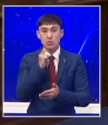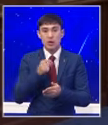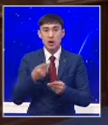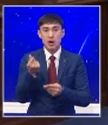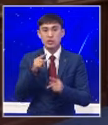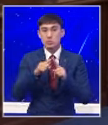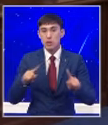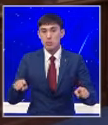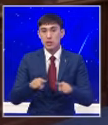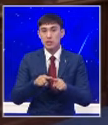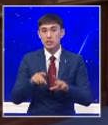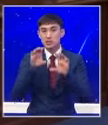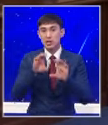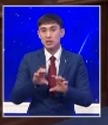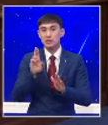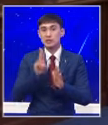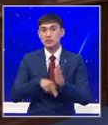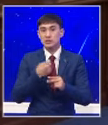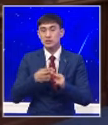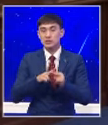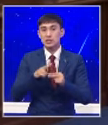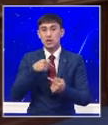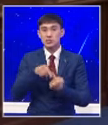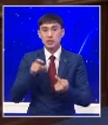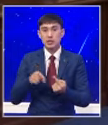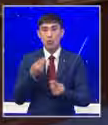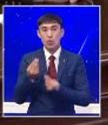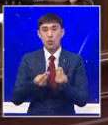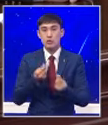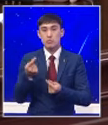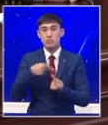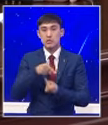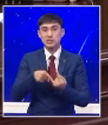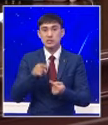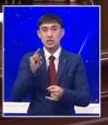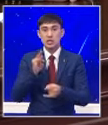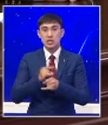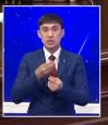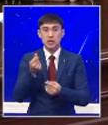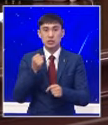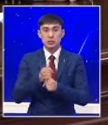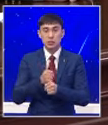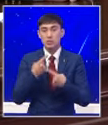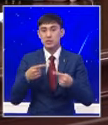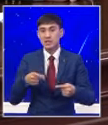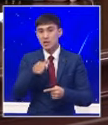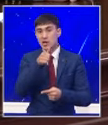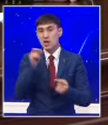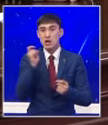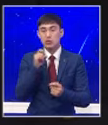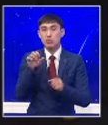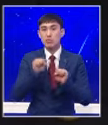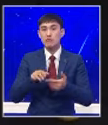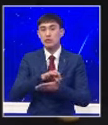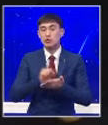қаржы пирамидаларына, заңсыз кәсіпкерлерге және ойын бизнесіне жалған ақша жасауға, сондай-ақ өзге де экономикалық құқық